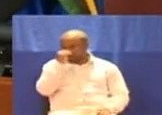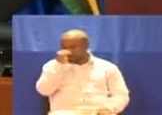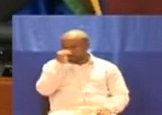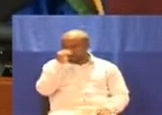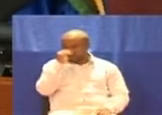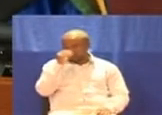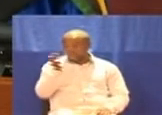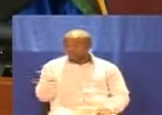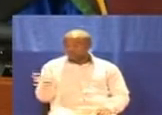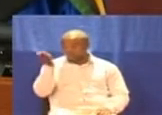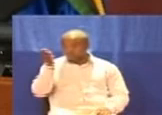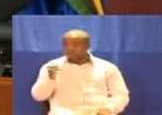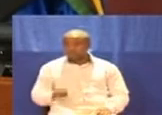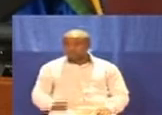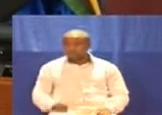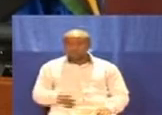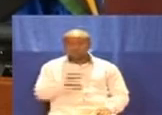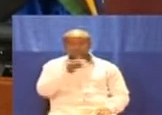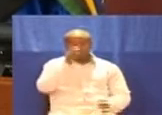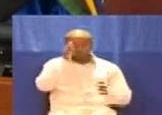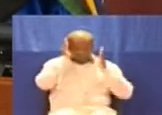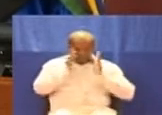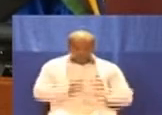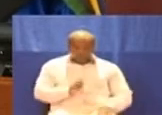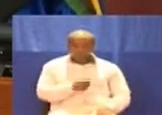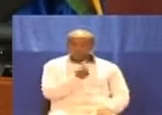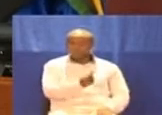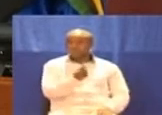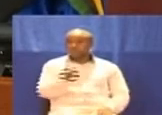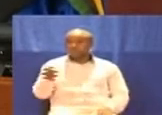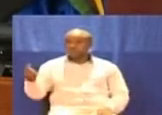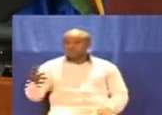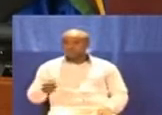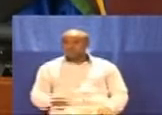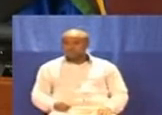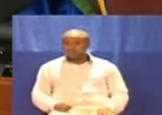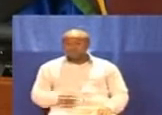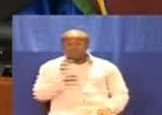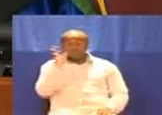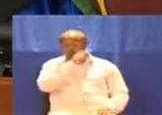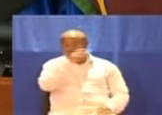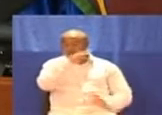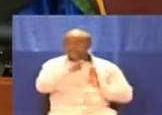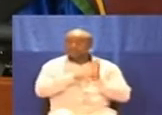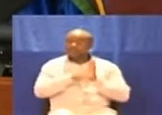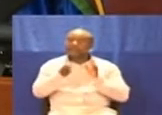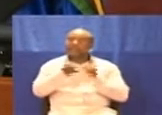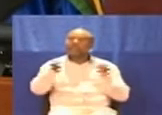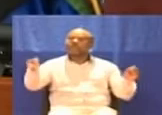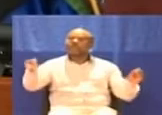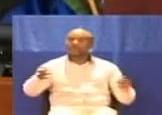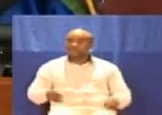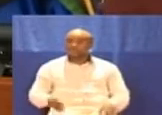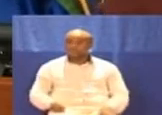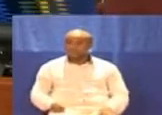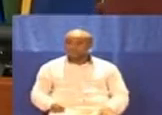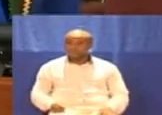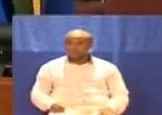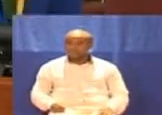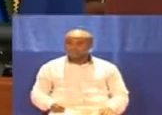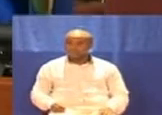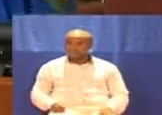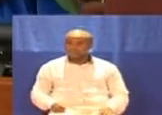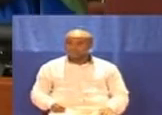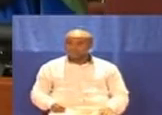Jumatatu ya mbunge mmoja mmoja, na siku hiyo itakuwa na ratiba ndefu. Tunaweza tukaenda Jumatatu hata mpaka saa 3